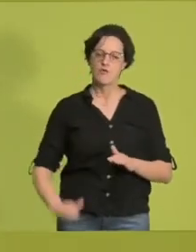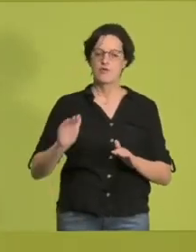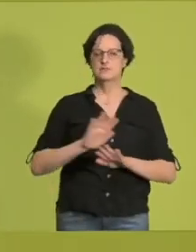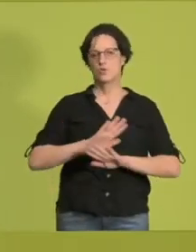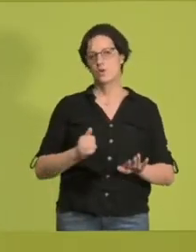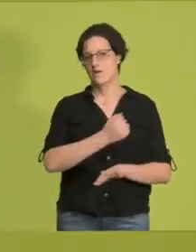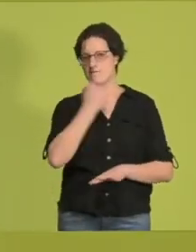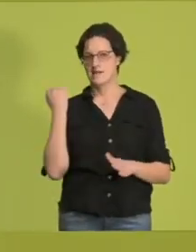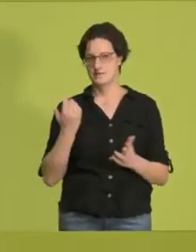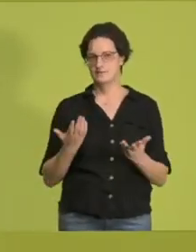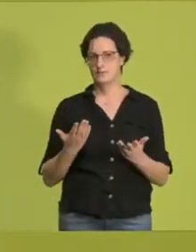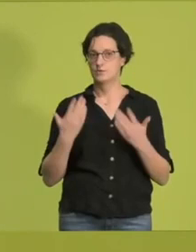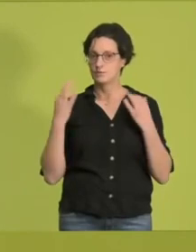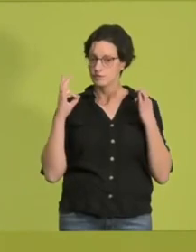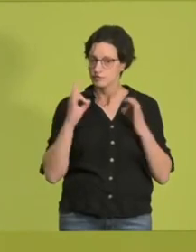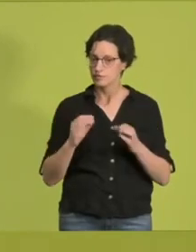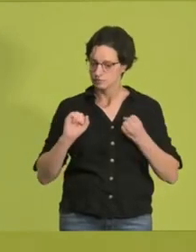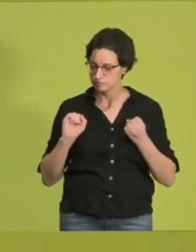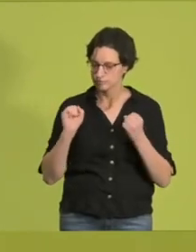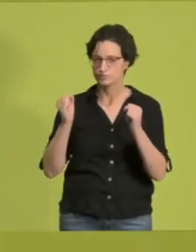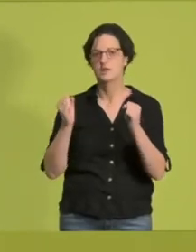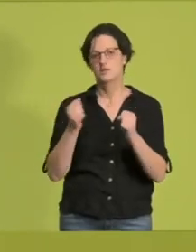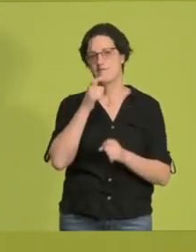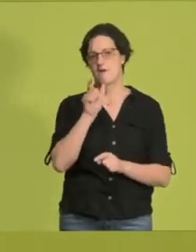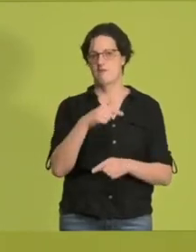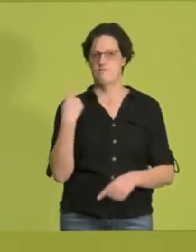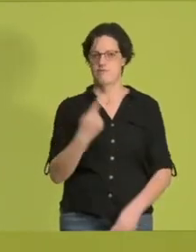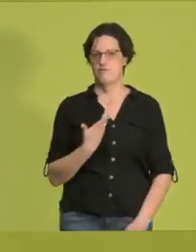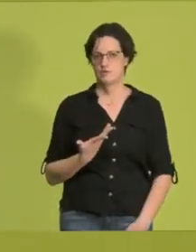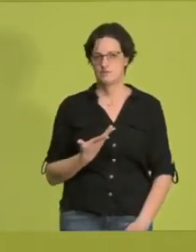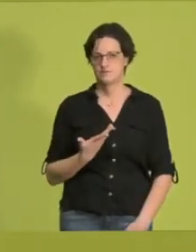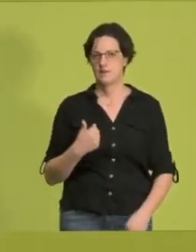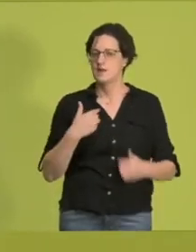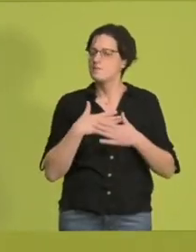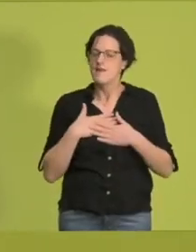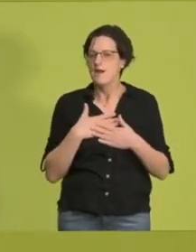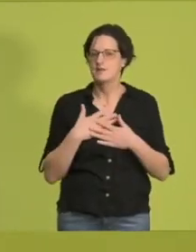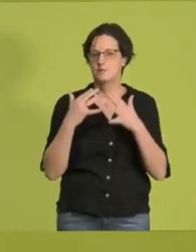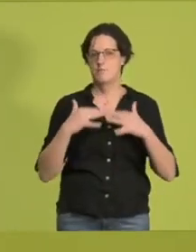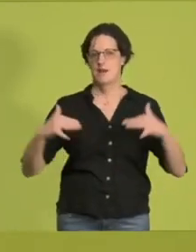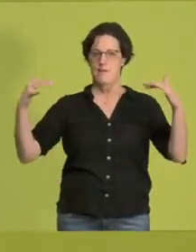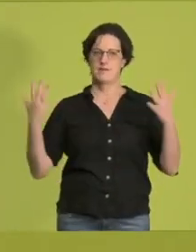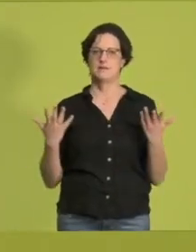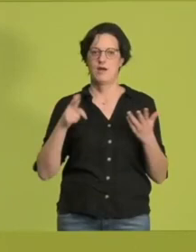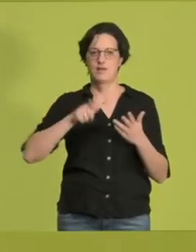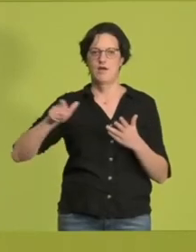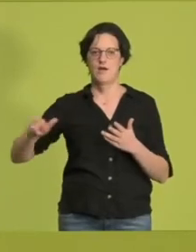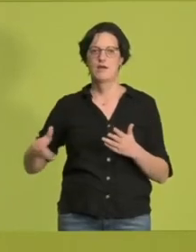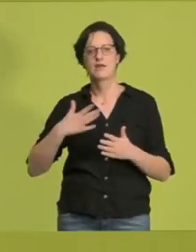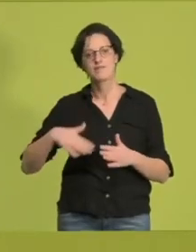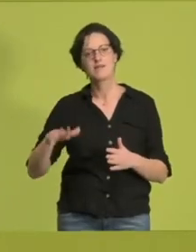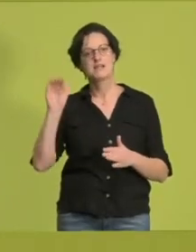verantwortung liebe freundinnen und freunde ich bin leidenschaftliche parlamentarierin ich möchte die